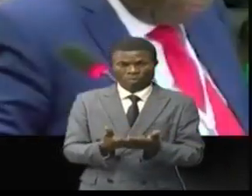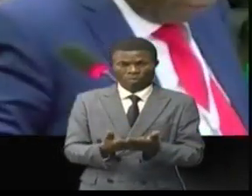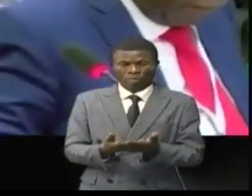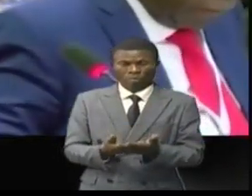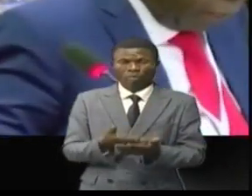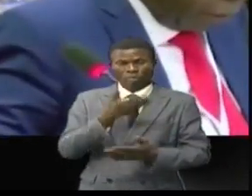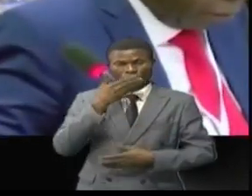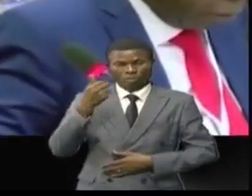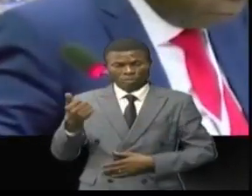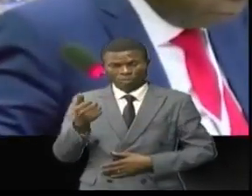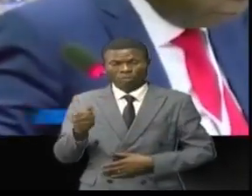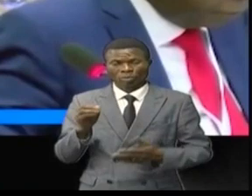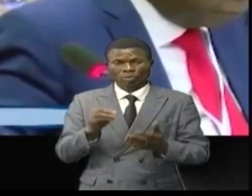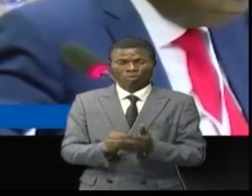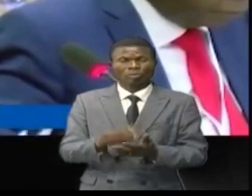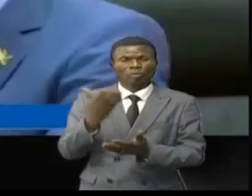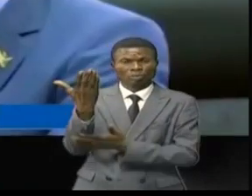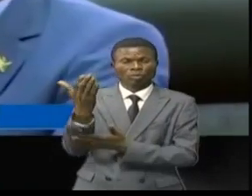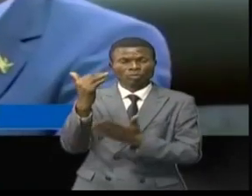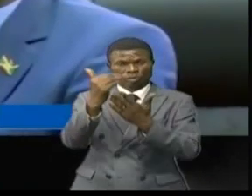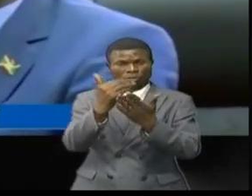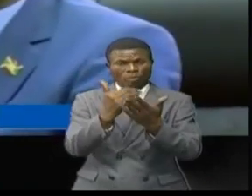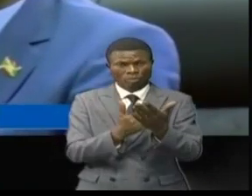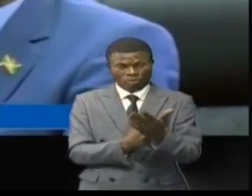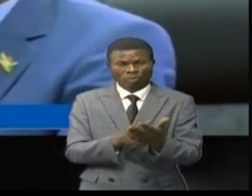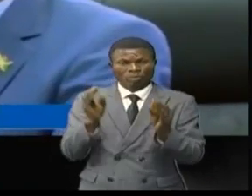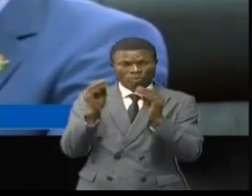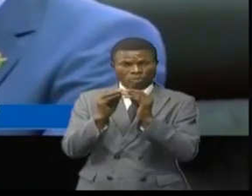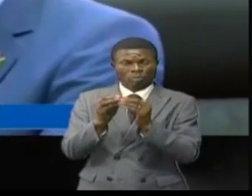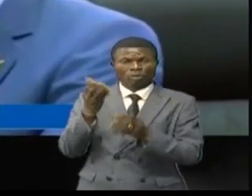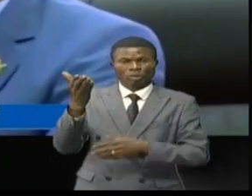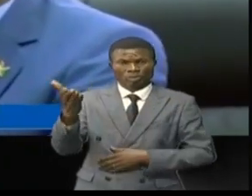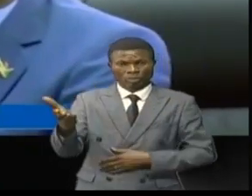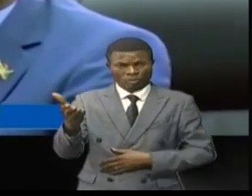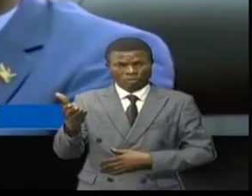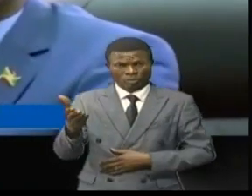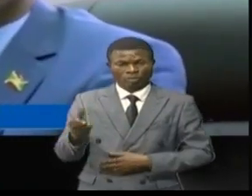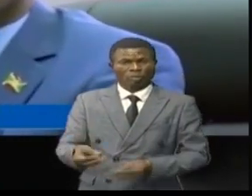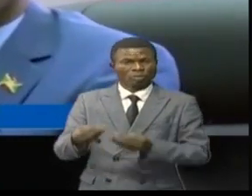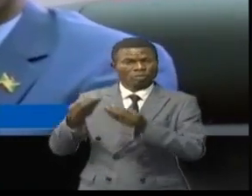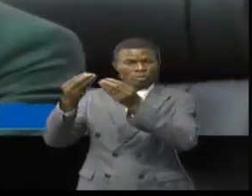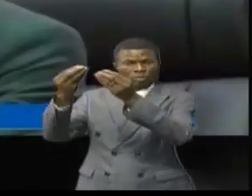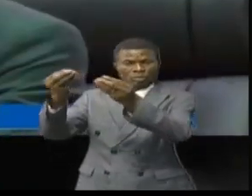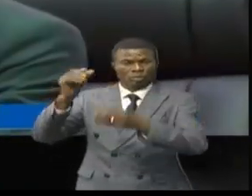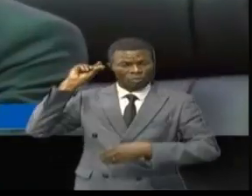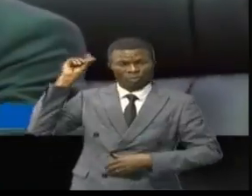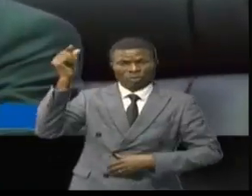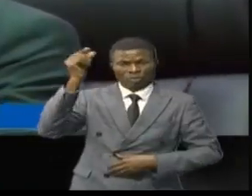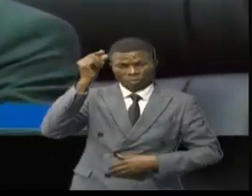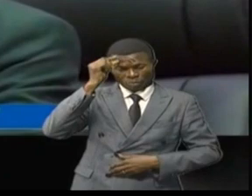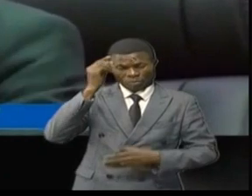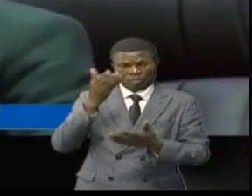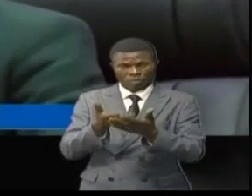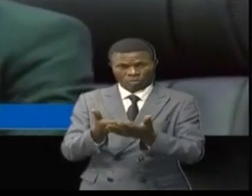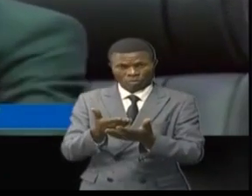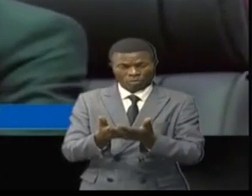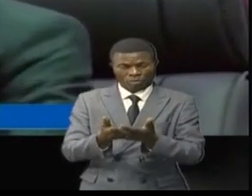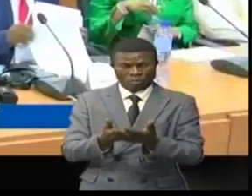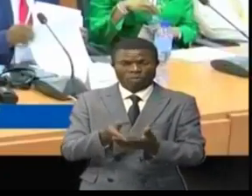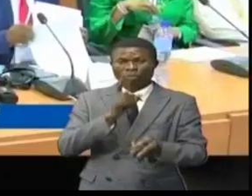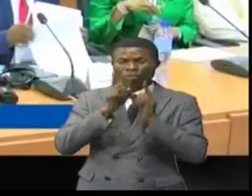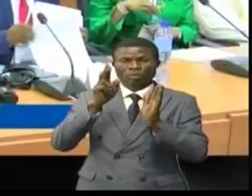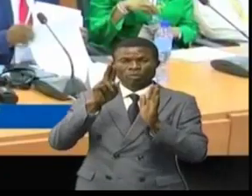courageuses. Signalant que les recommandations issues de cette rencontre seront transmises au gouvernement concerné. Et les